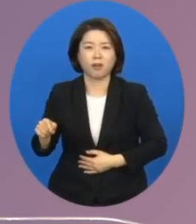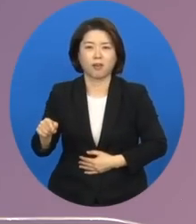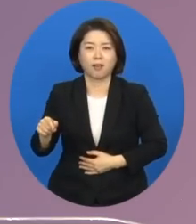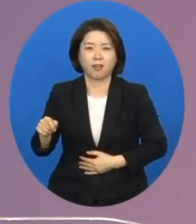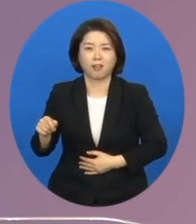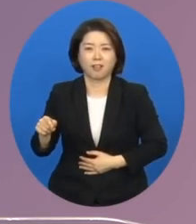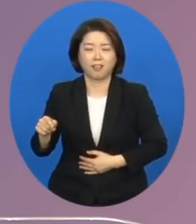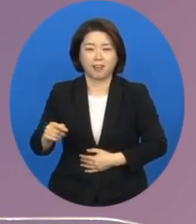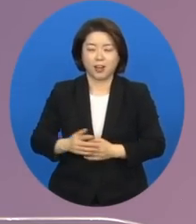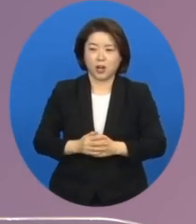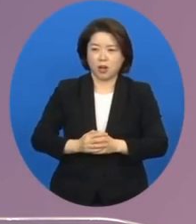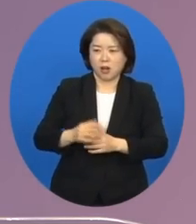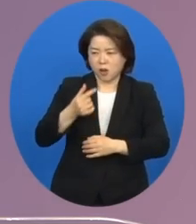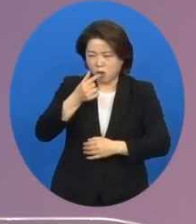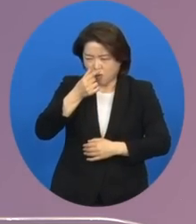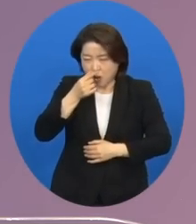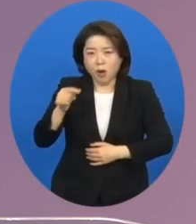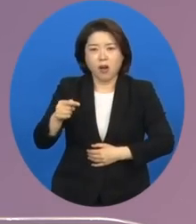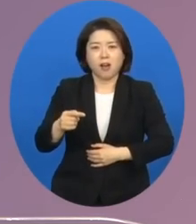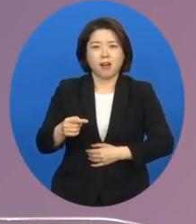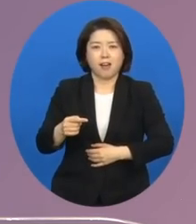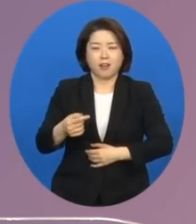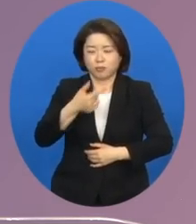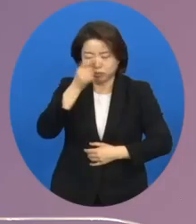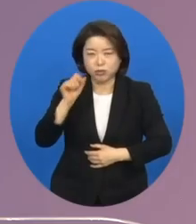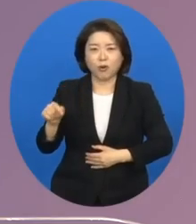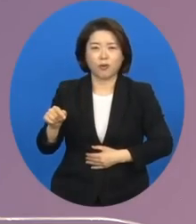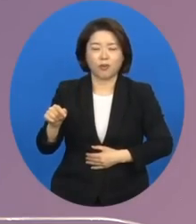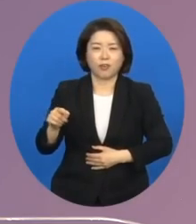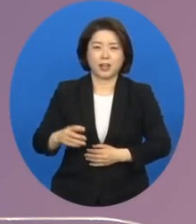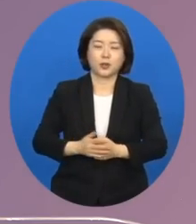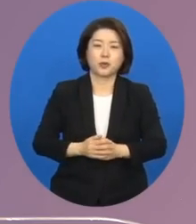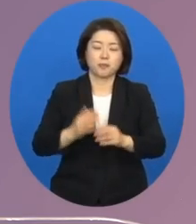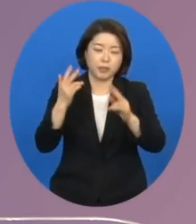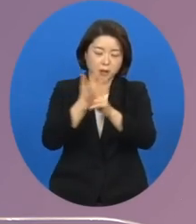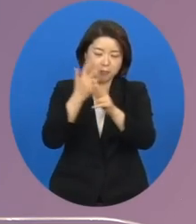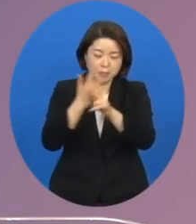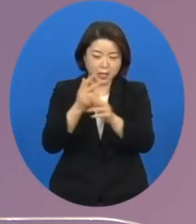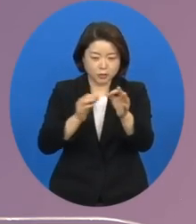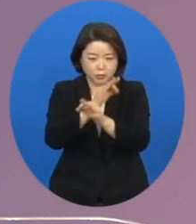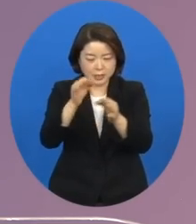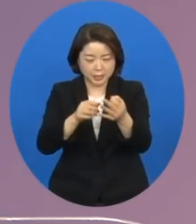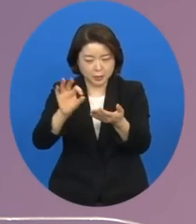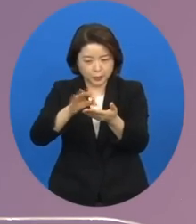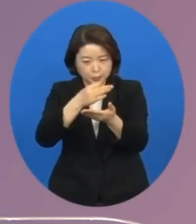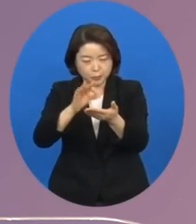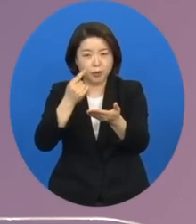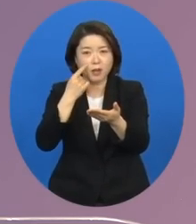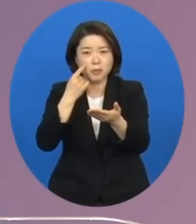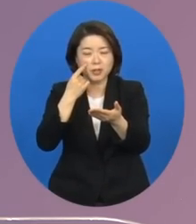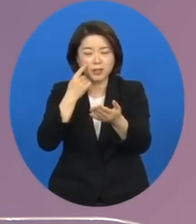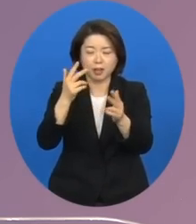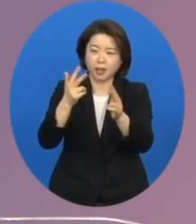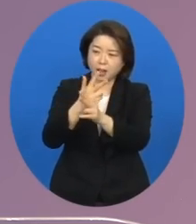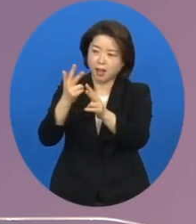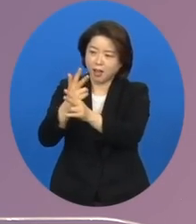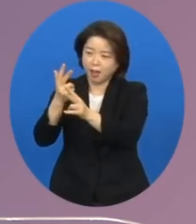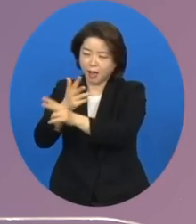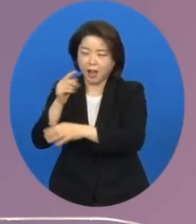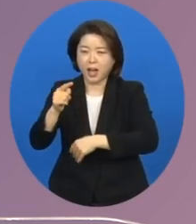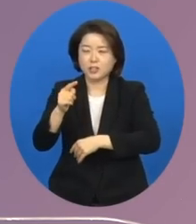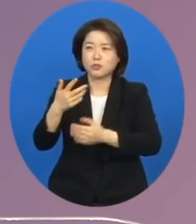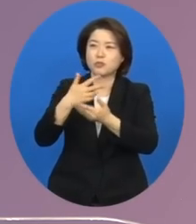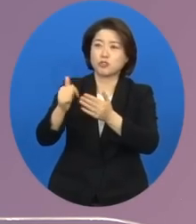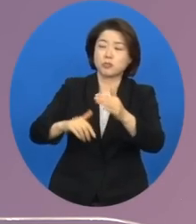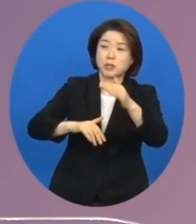재정상황이 조금 타이트해졌습니다 매주 제가 재정결제를 하는데 한 주 한 주 채우시는 주님의 은혜가 있었지만